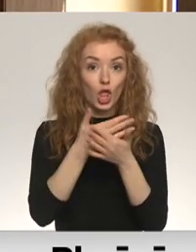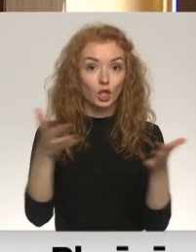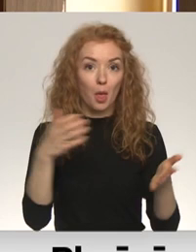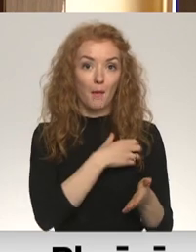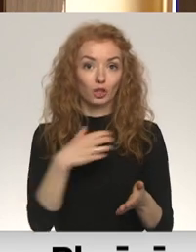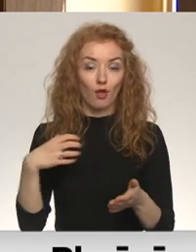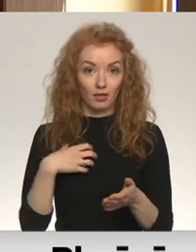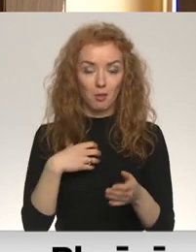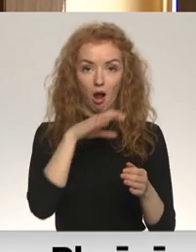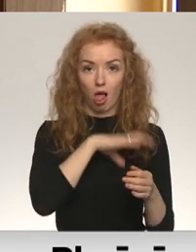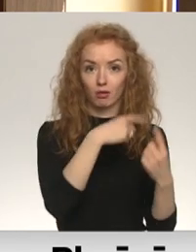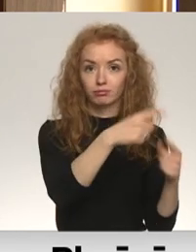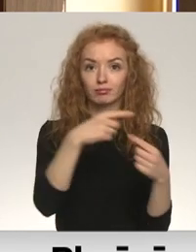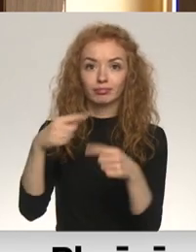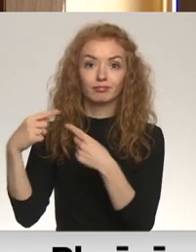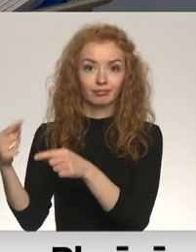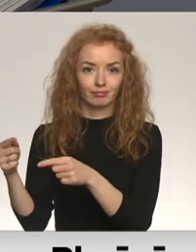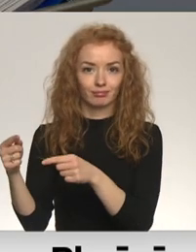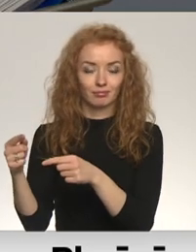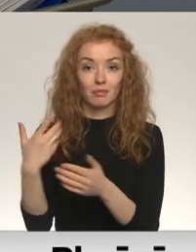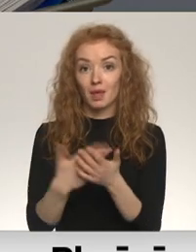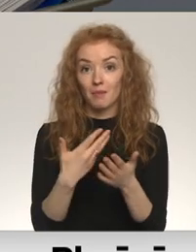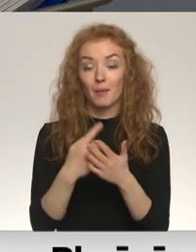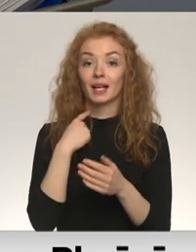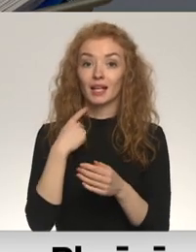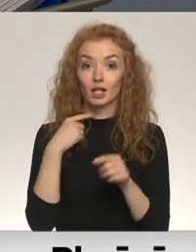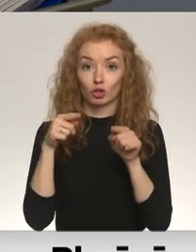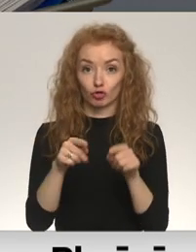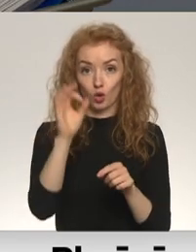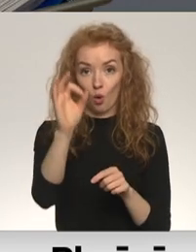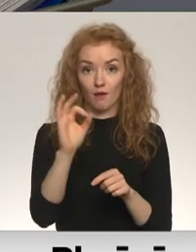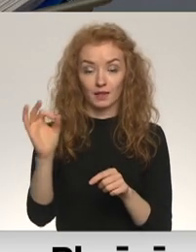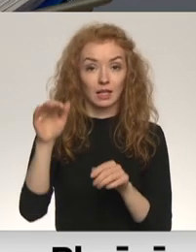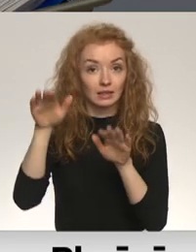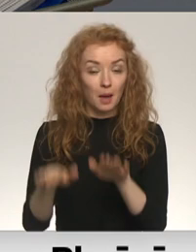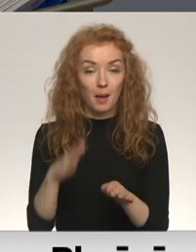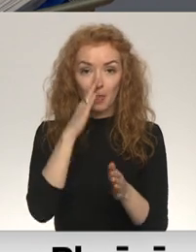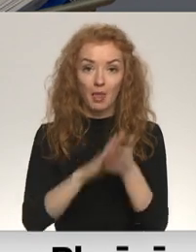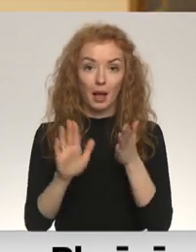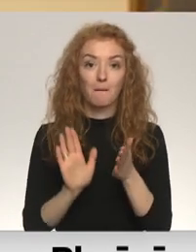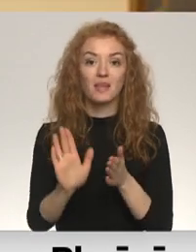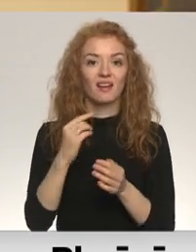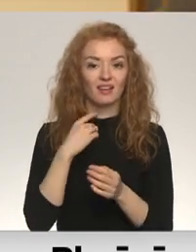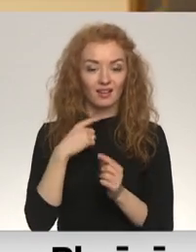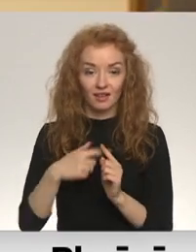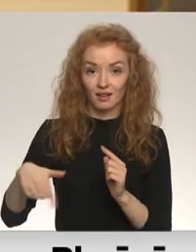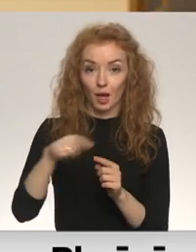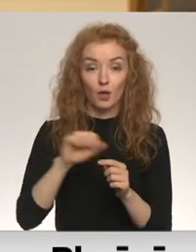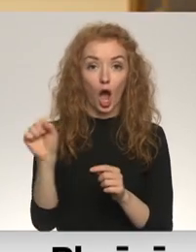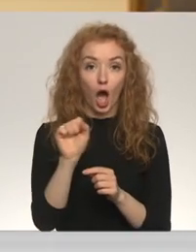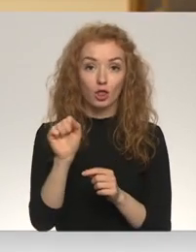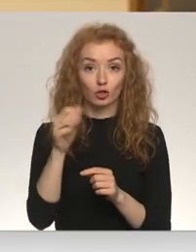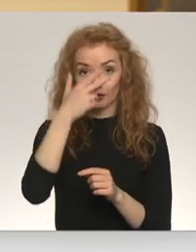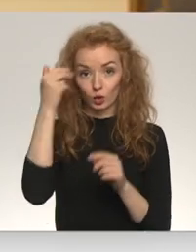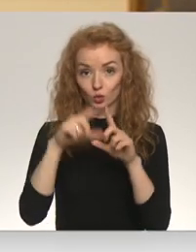pašvaldībās alga var atšķirties un atšķiras. Piemēram, Rīgā šis koeficients ir zemāks nekā pierīgā. Adažu vidusskolā